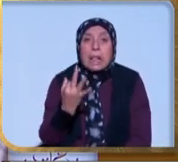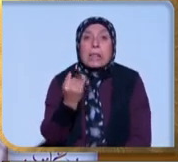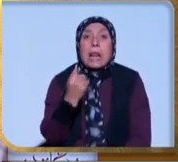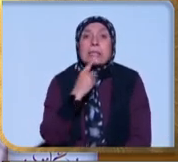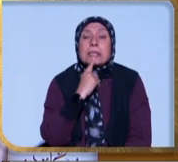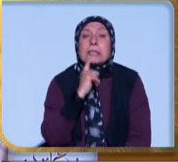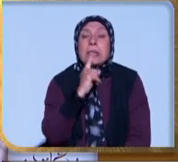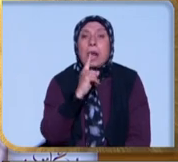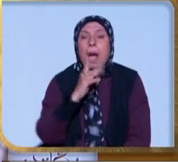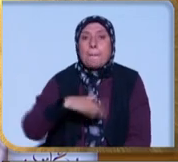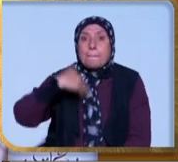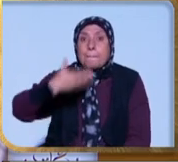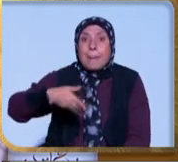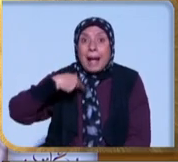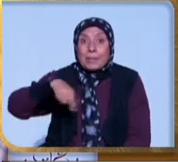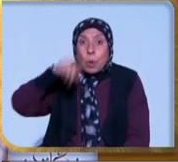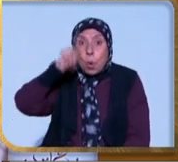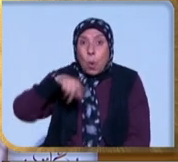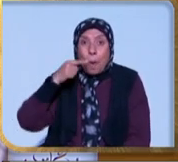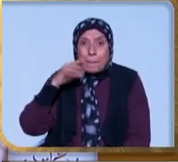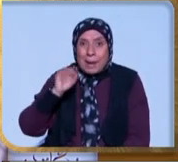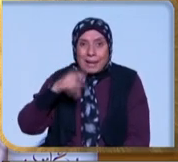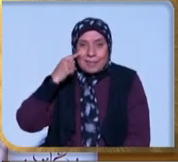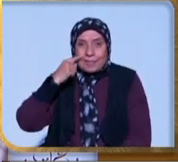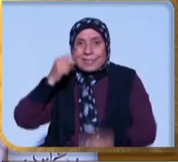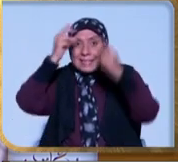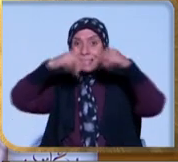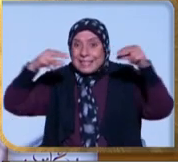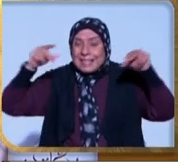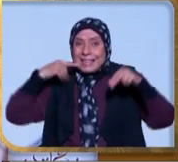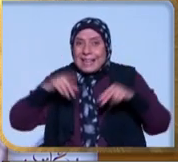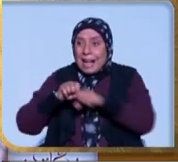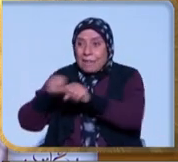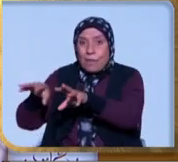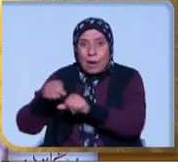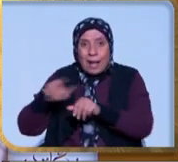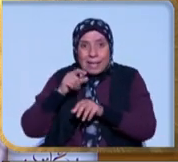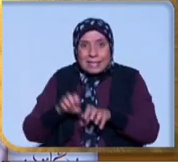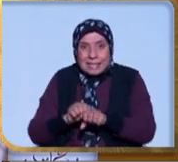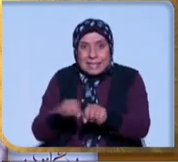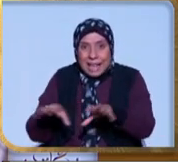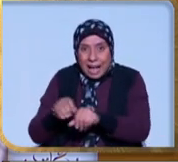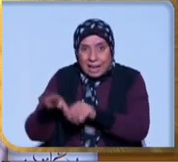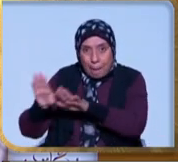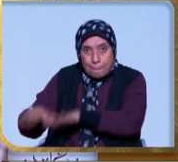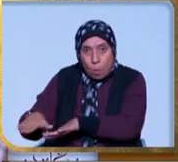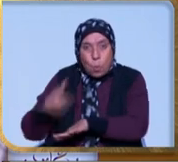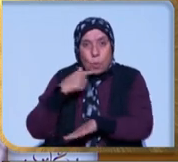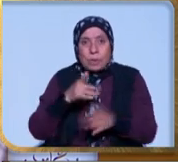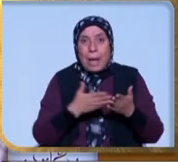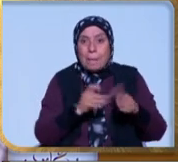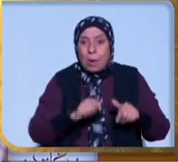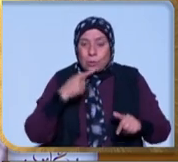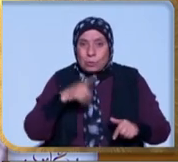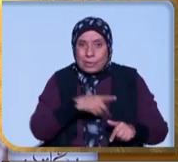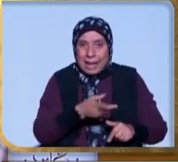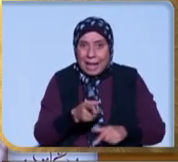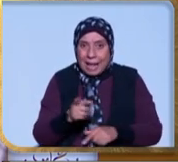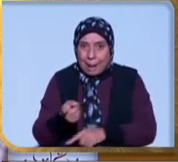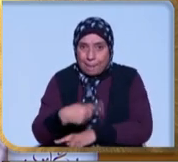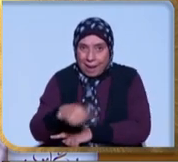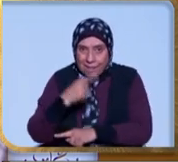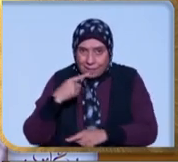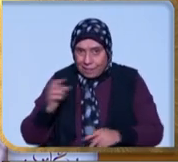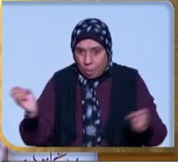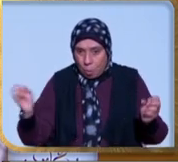بعد المبارزة الكبيرة دي اللي كانت موجودة ما بين سحرة فرعون وما بين اللي آمنوا وبعد كده وما